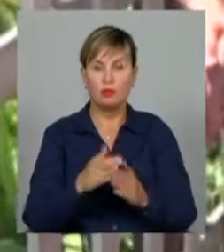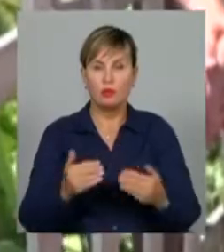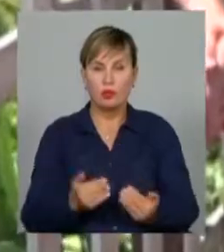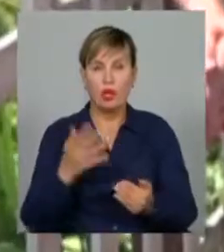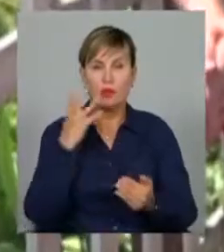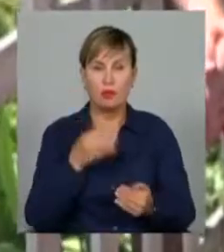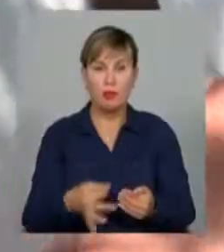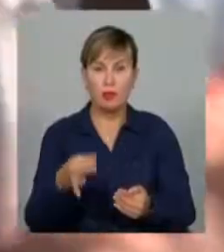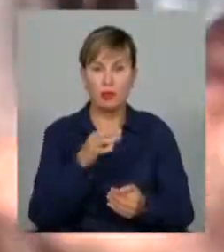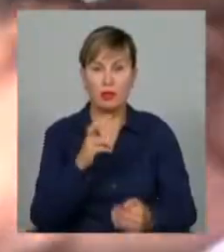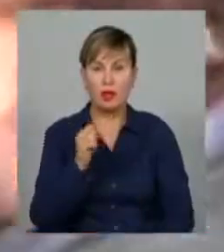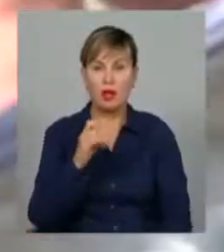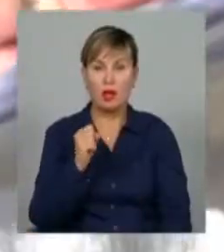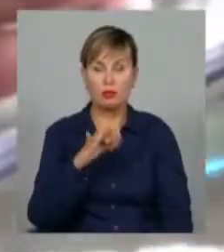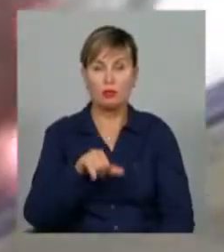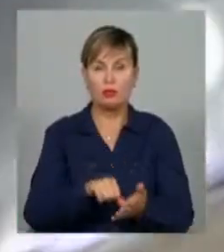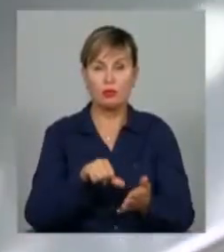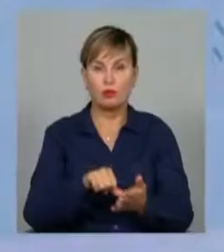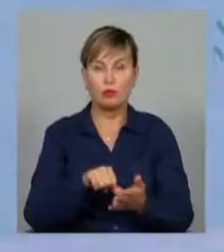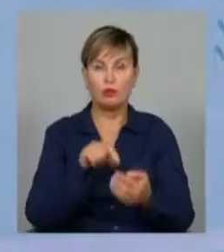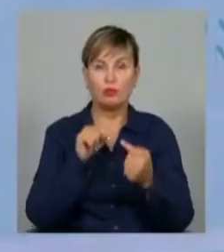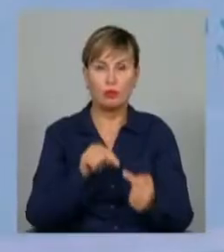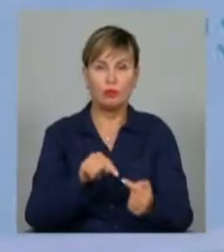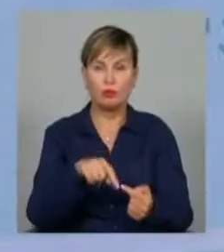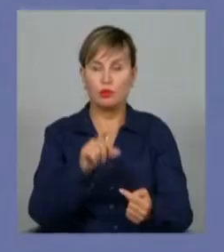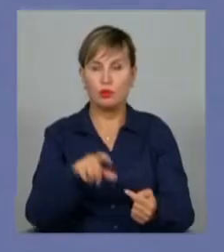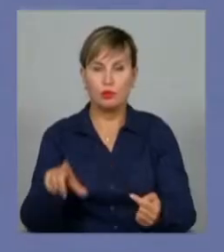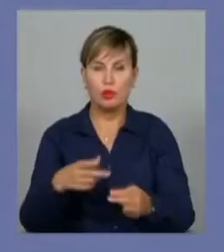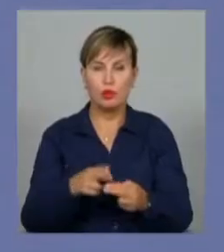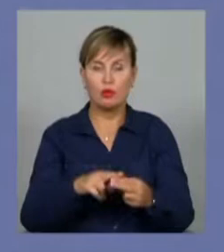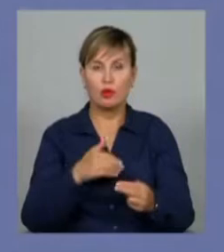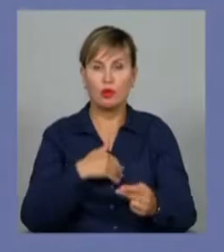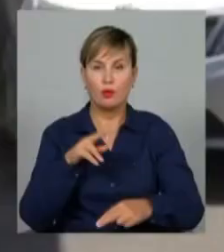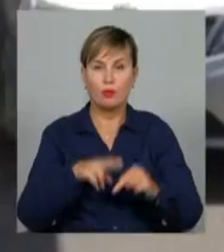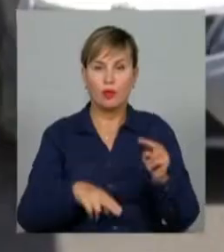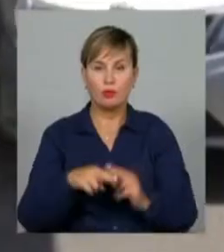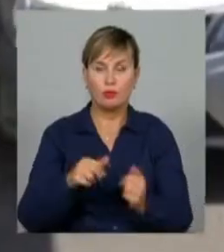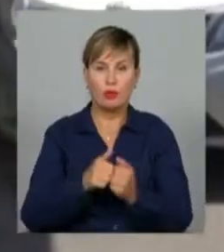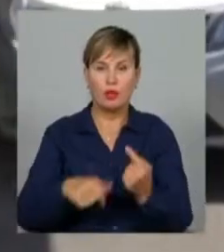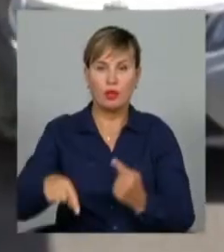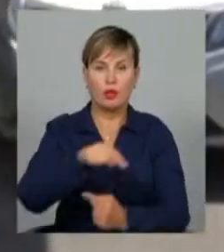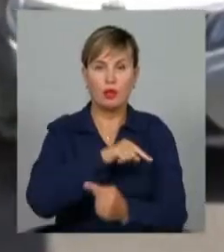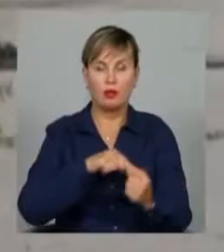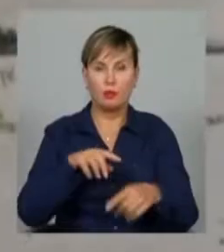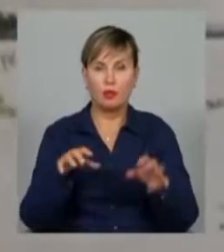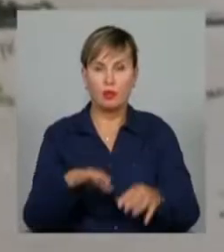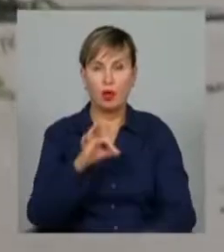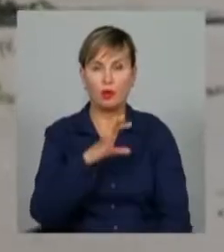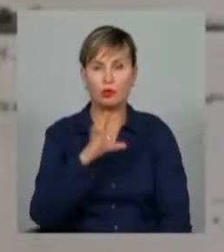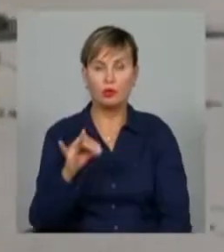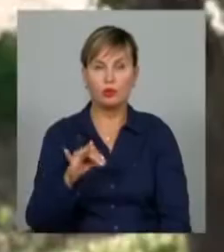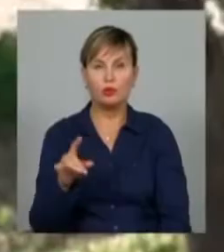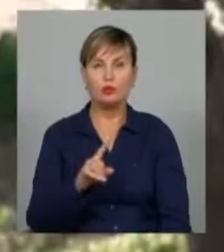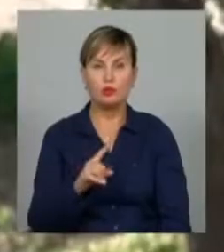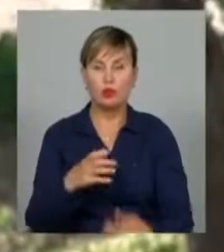алматинского микрорайона Карасу выступают против оград, которые хочет возвести вокруг их домов председатель ОСИ. Чего опасаются